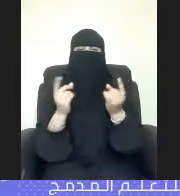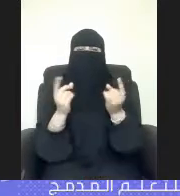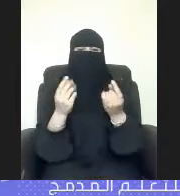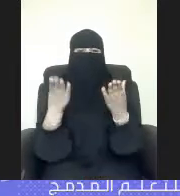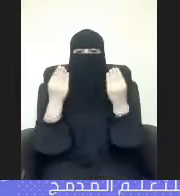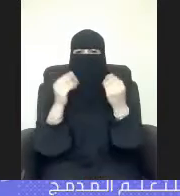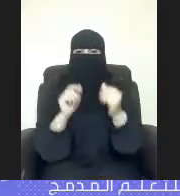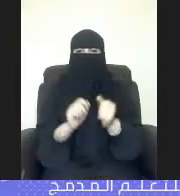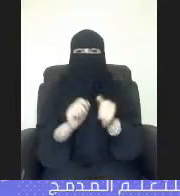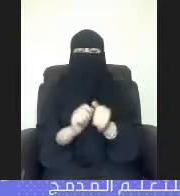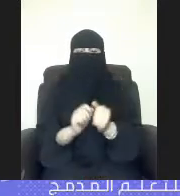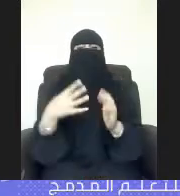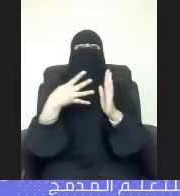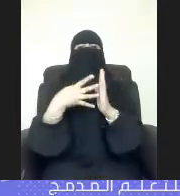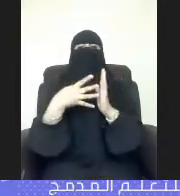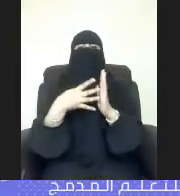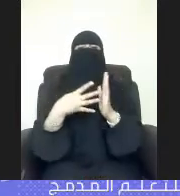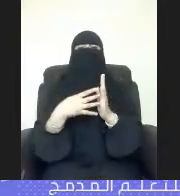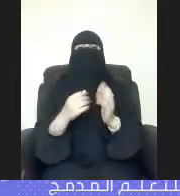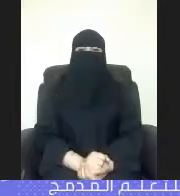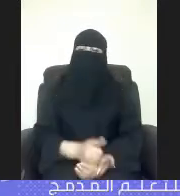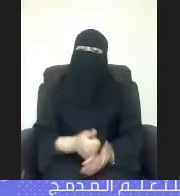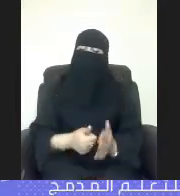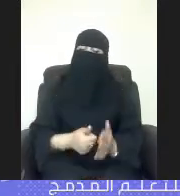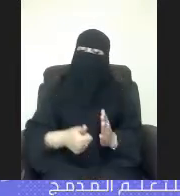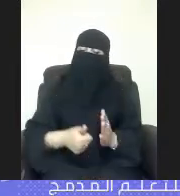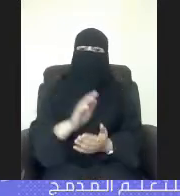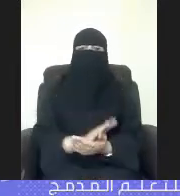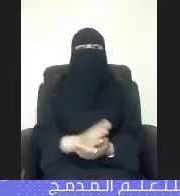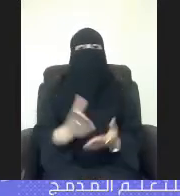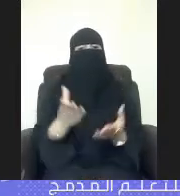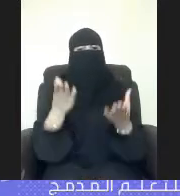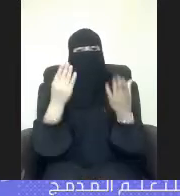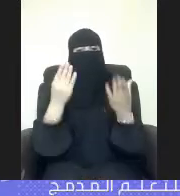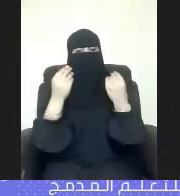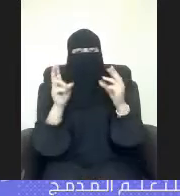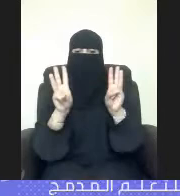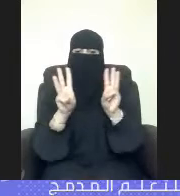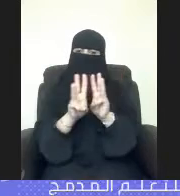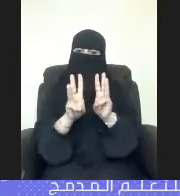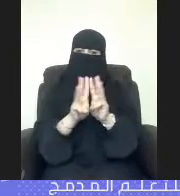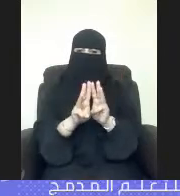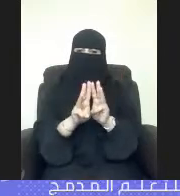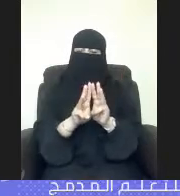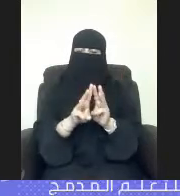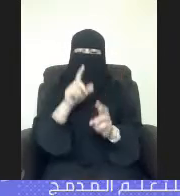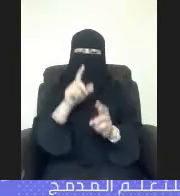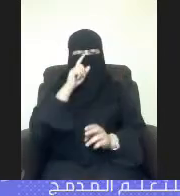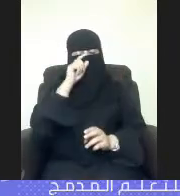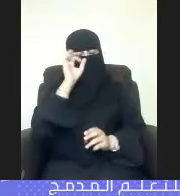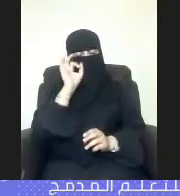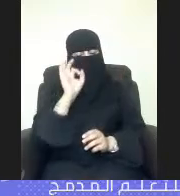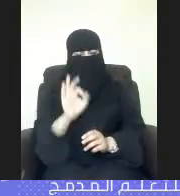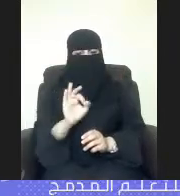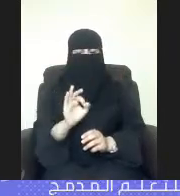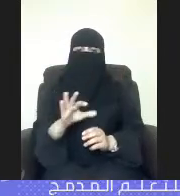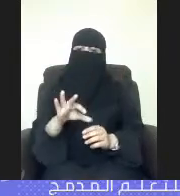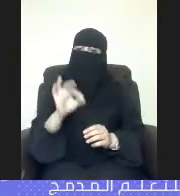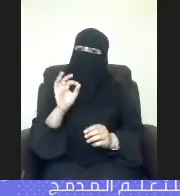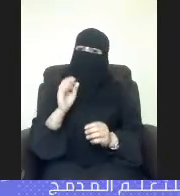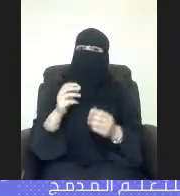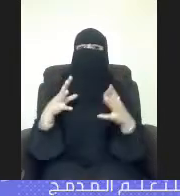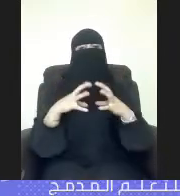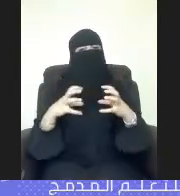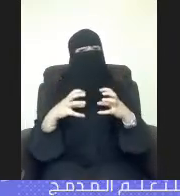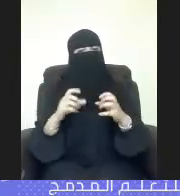والأكاديمية في الجامعة. وفعلا كما ذكرت، التعلم الإلكتروني أصبح استراتيجية لم يعد خيارا كما كان